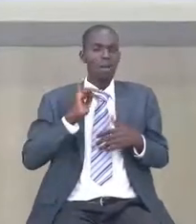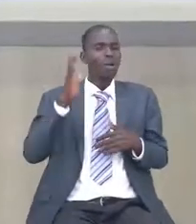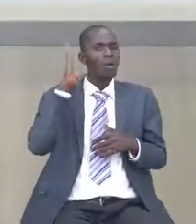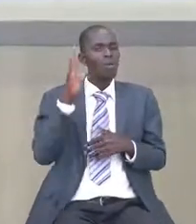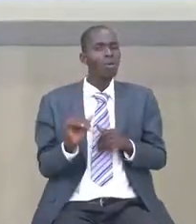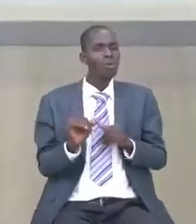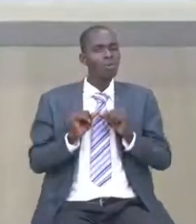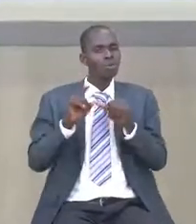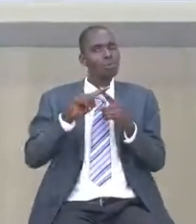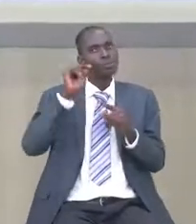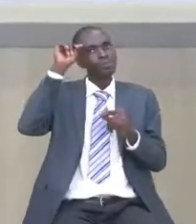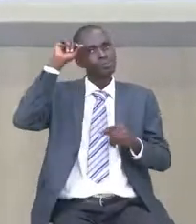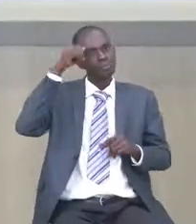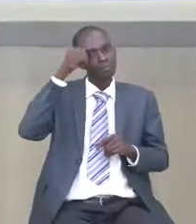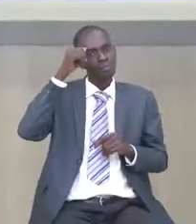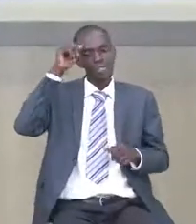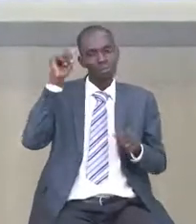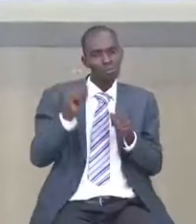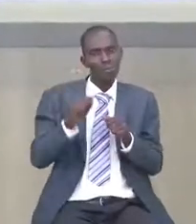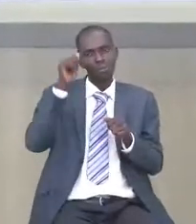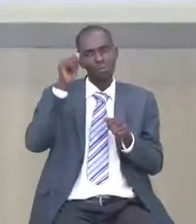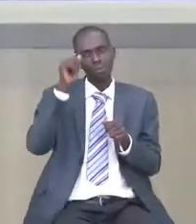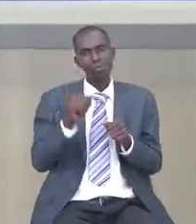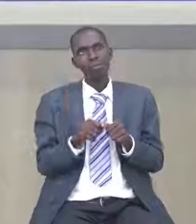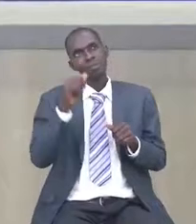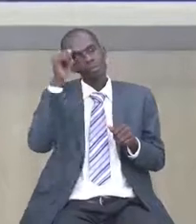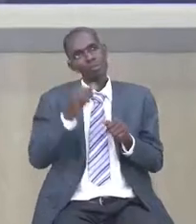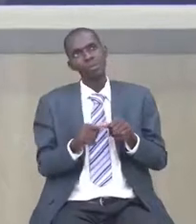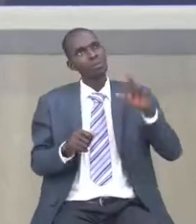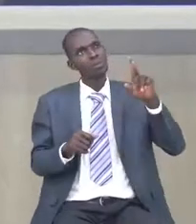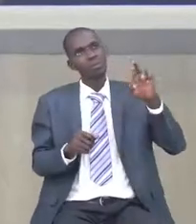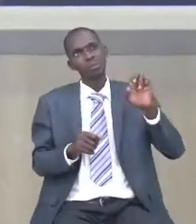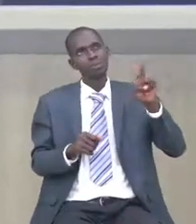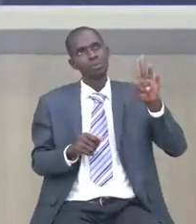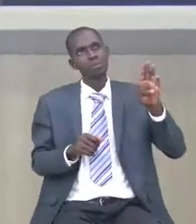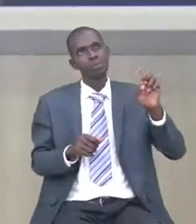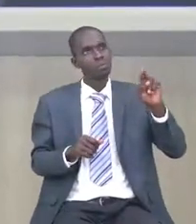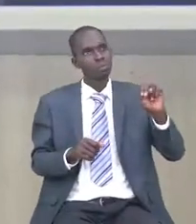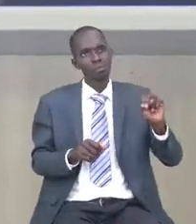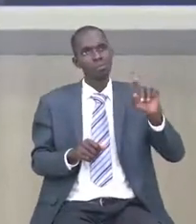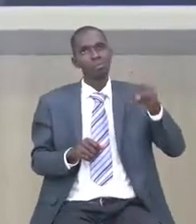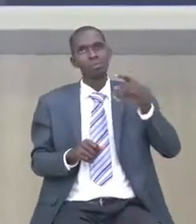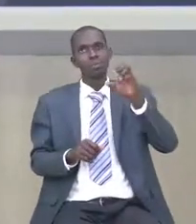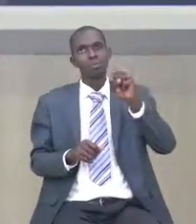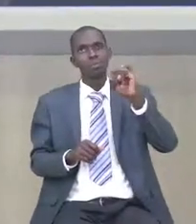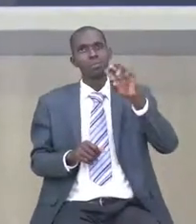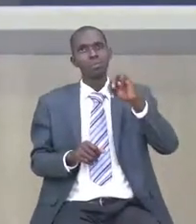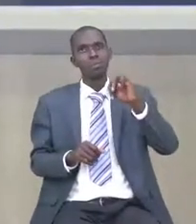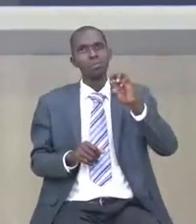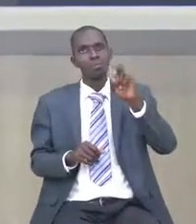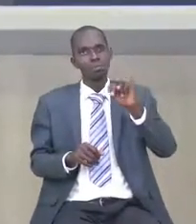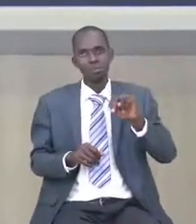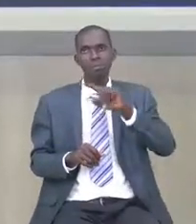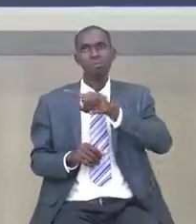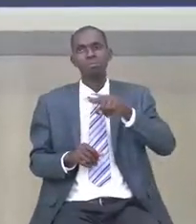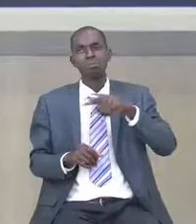continuent à se rappeler le nom de Ruben, de Simon, Méon, de Lévi, d'Issachar,